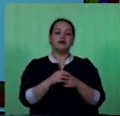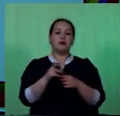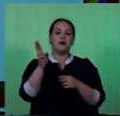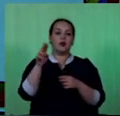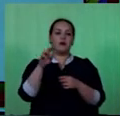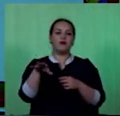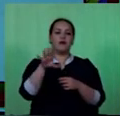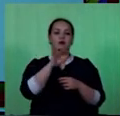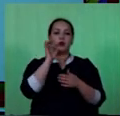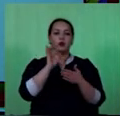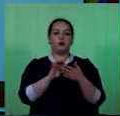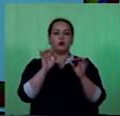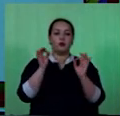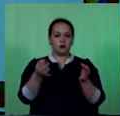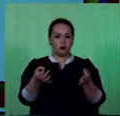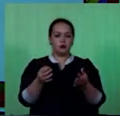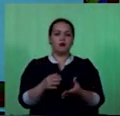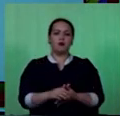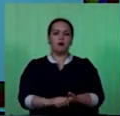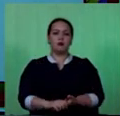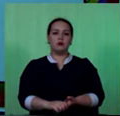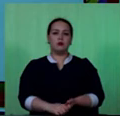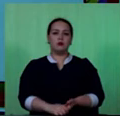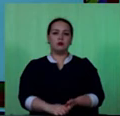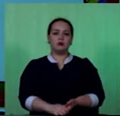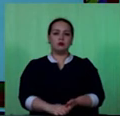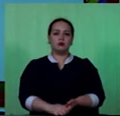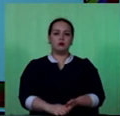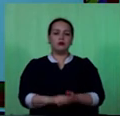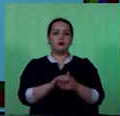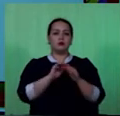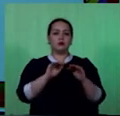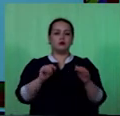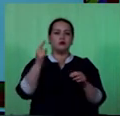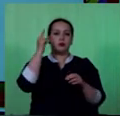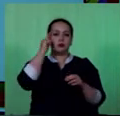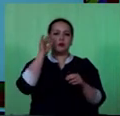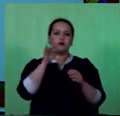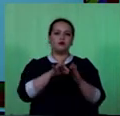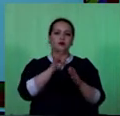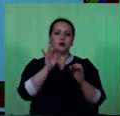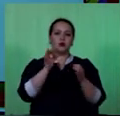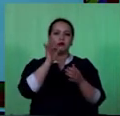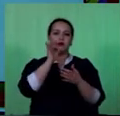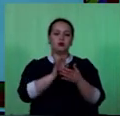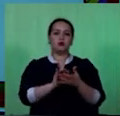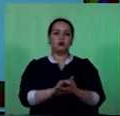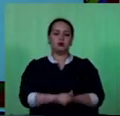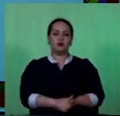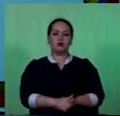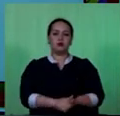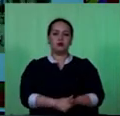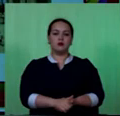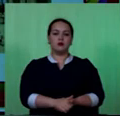все ответы верны ребята подумали и выбрали правильный ответ